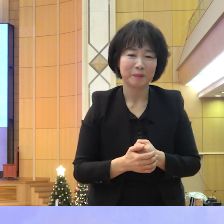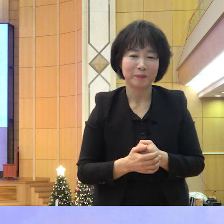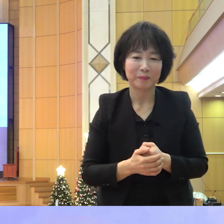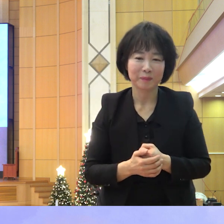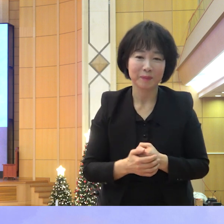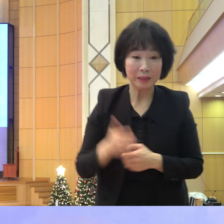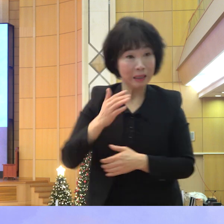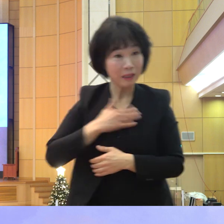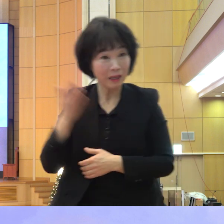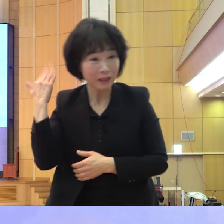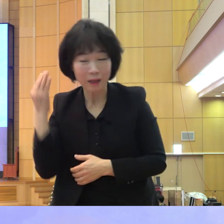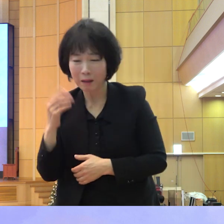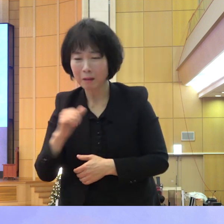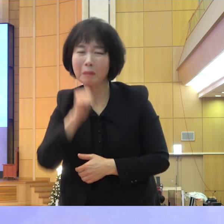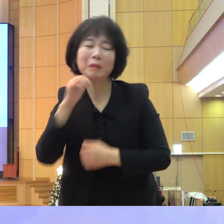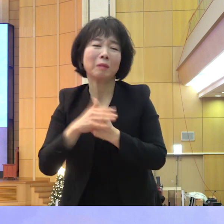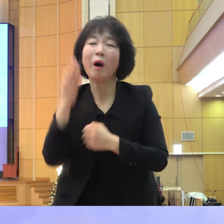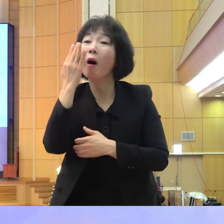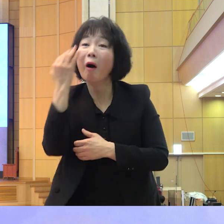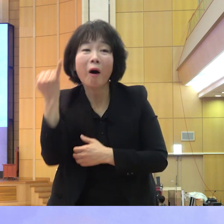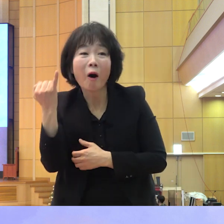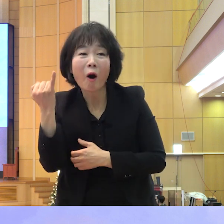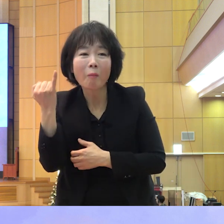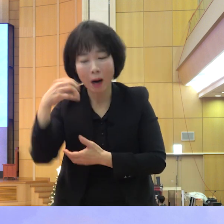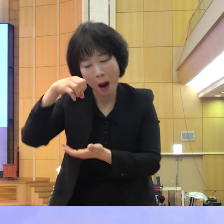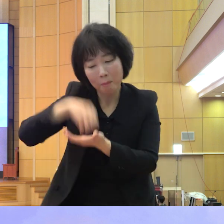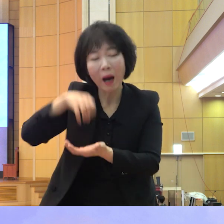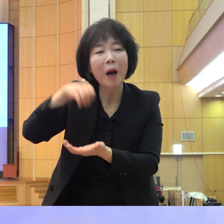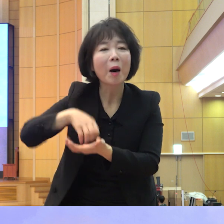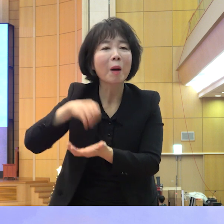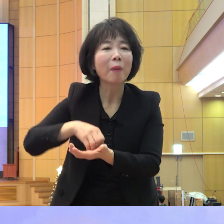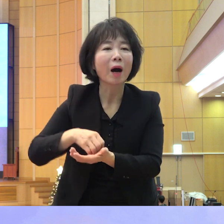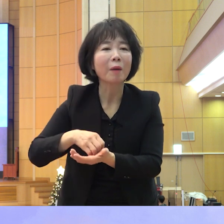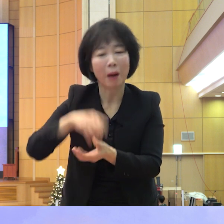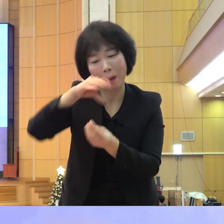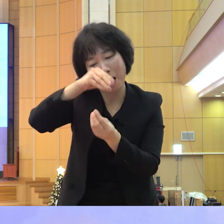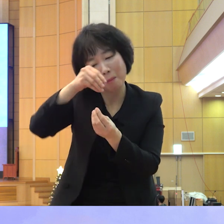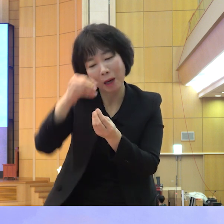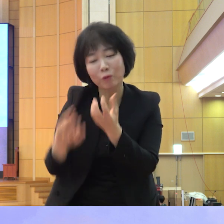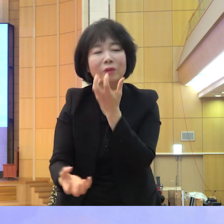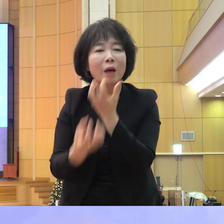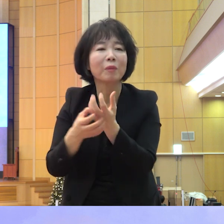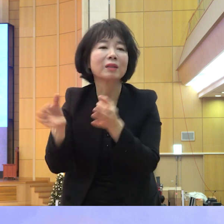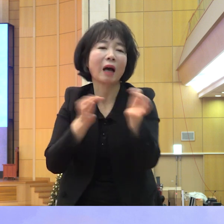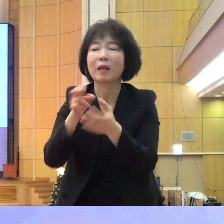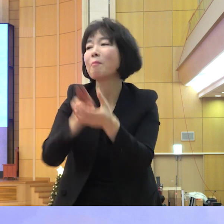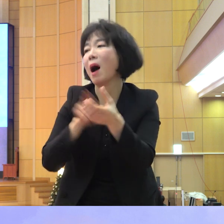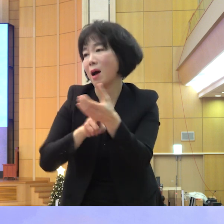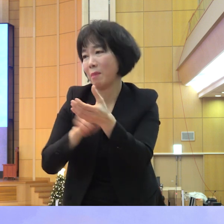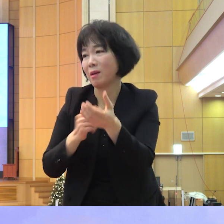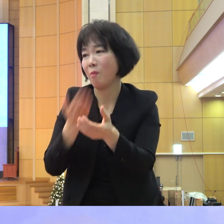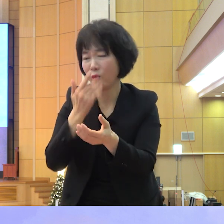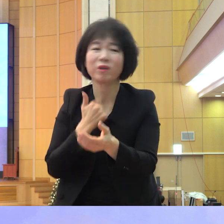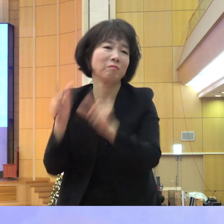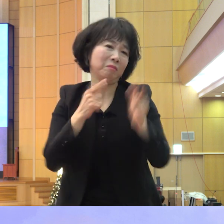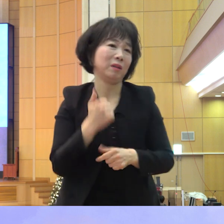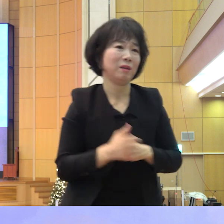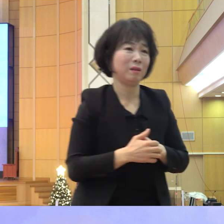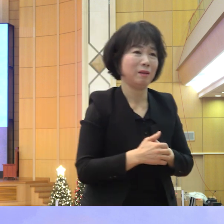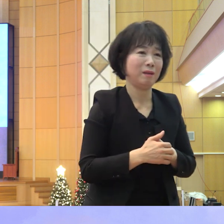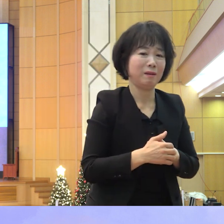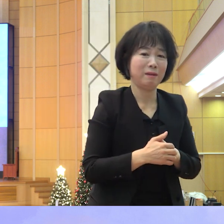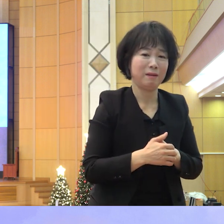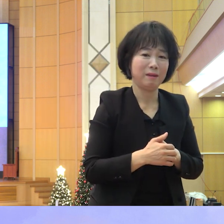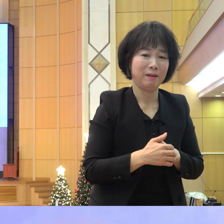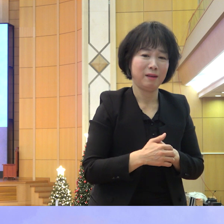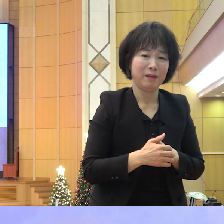집에서 만드는 게 아니고 찐빵하고 만두만 만들어 가지고 팔고 뭐 그러는데,